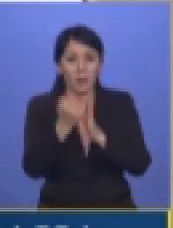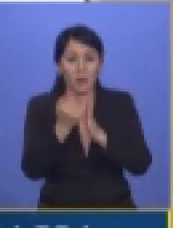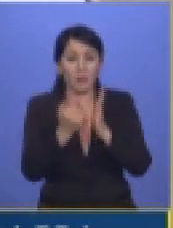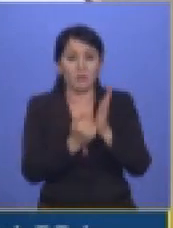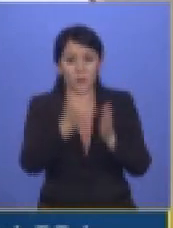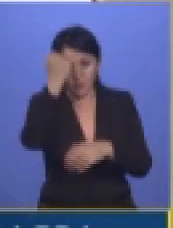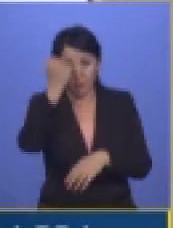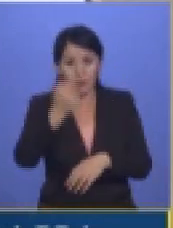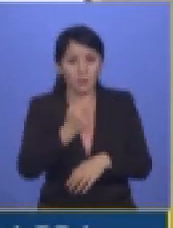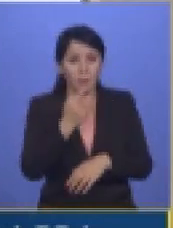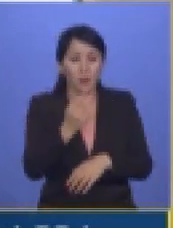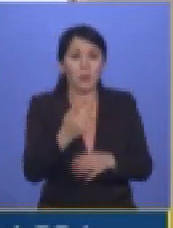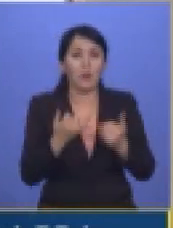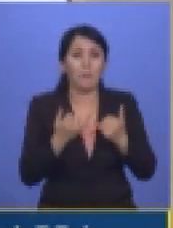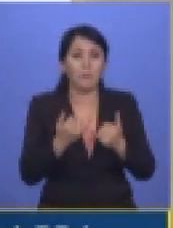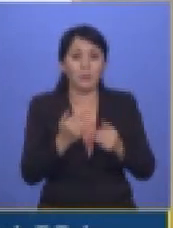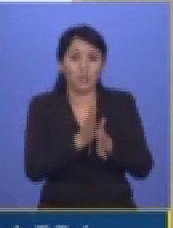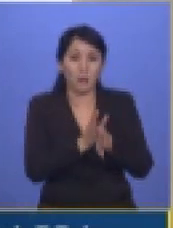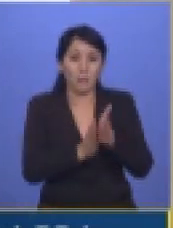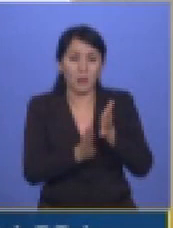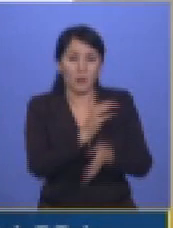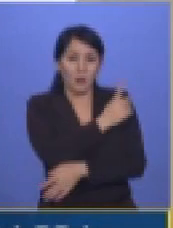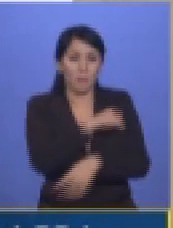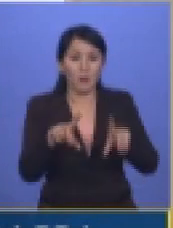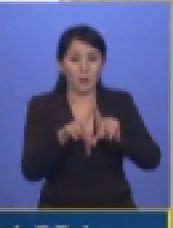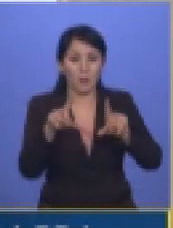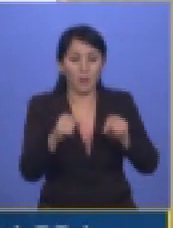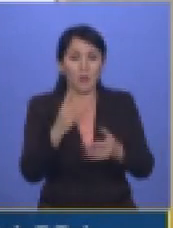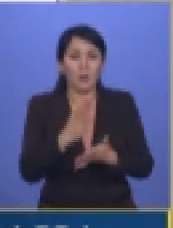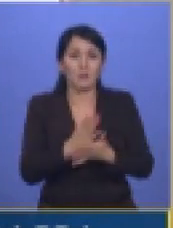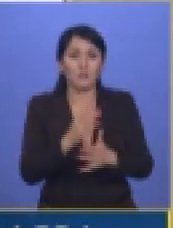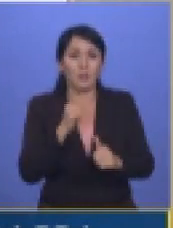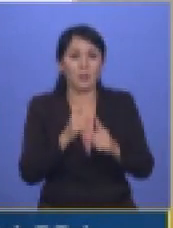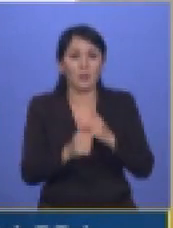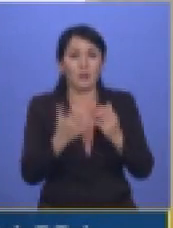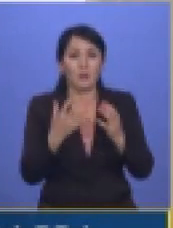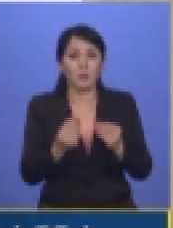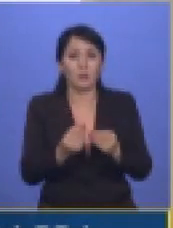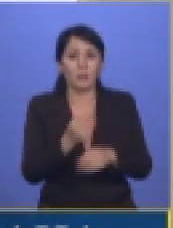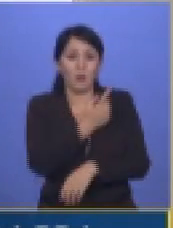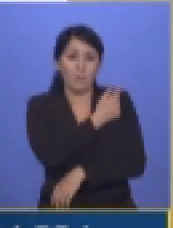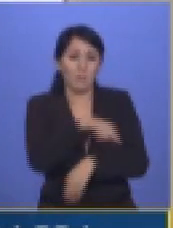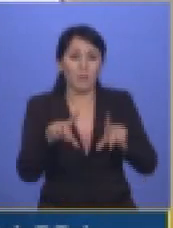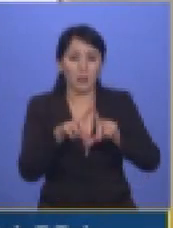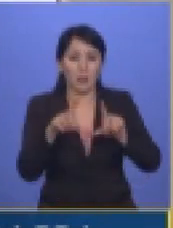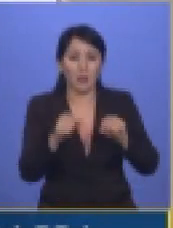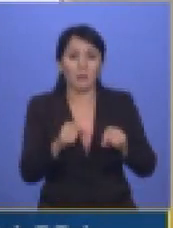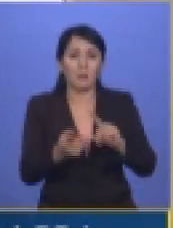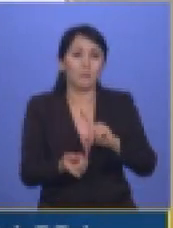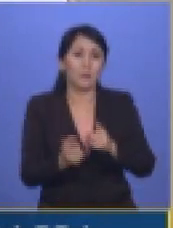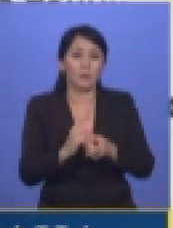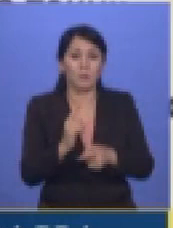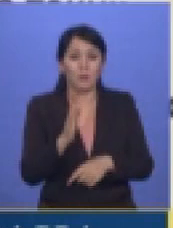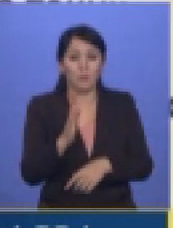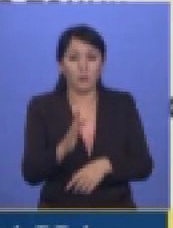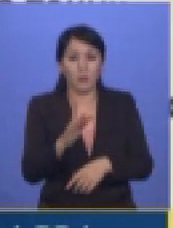кітапханаға алғыс айтқым келеді. Бүгін баннер емхана ғимаратында тұр. Кейін біз күн сайын баннерді аурухананың басқа да корпустарына апарып